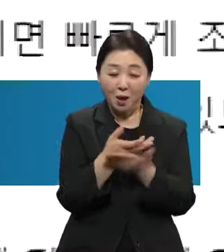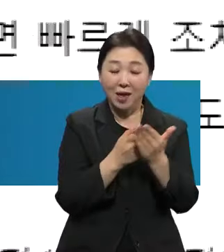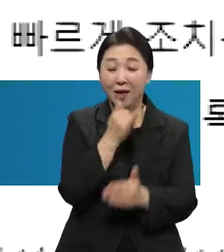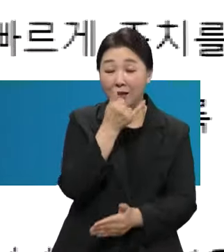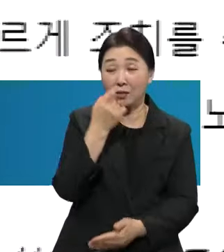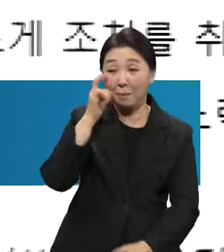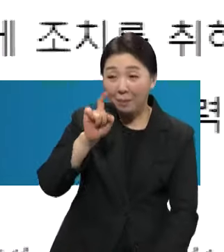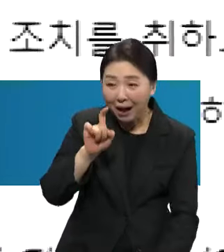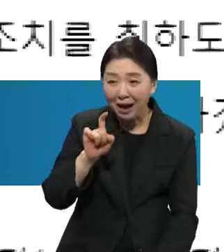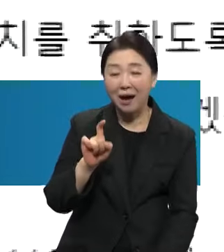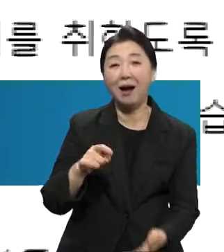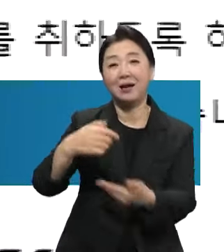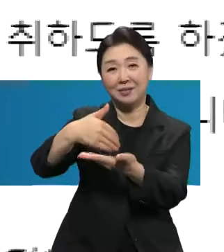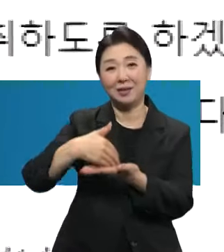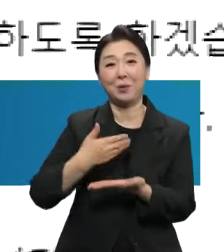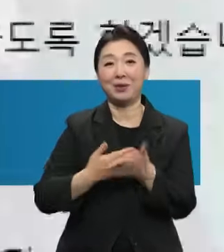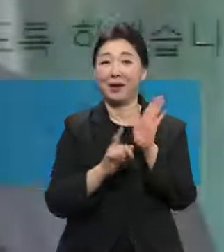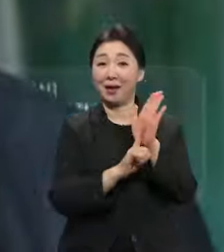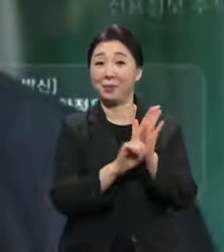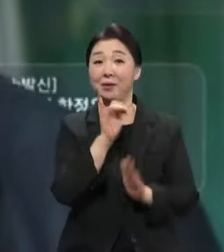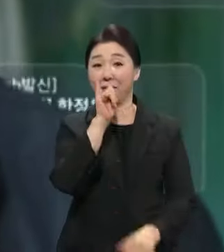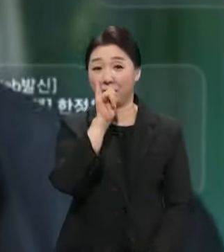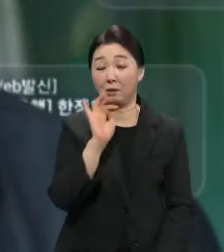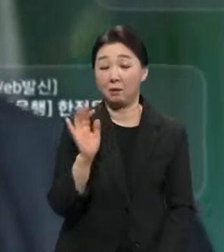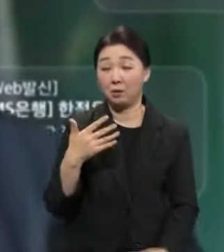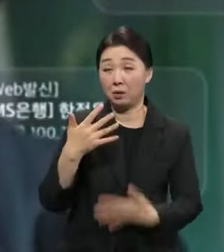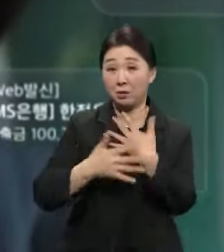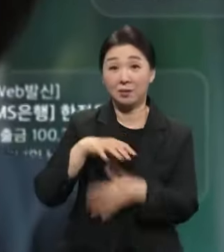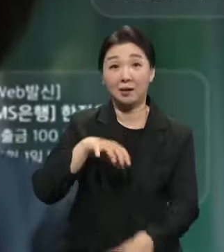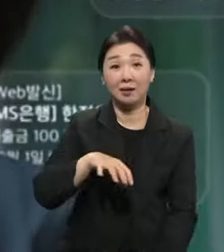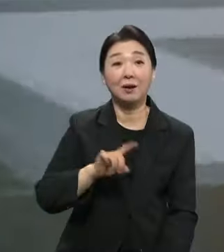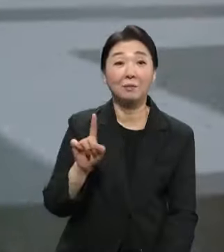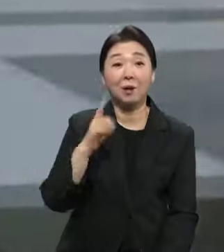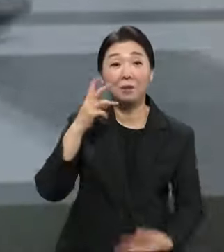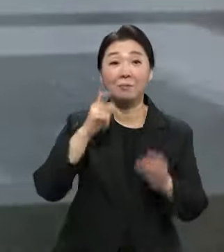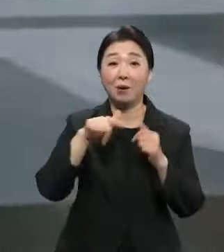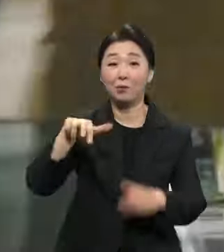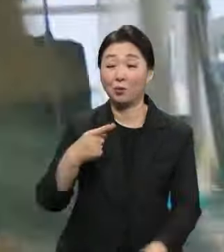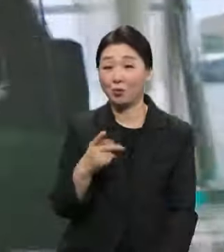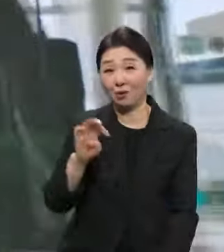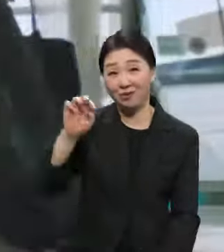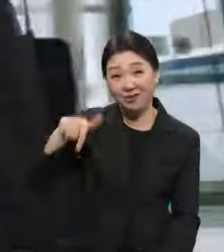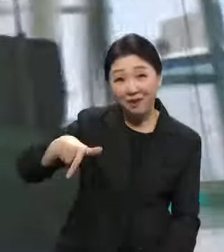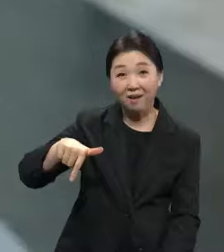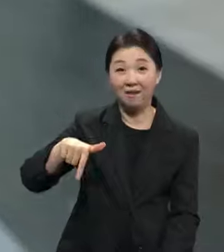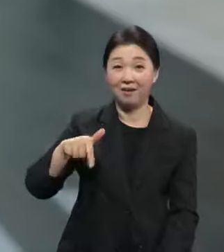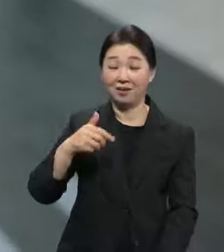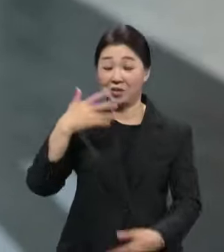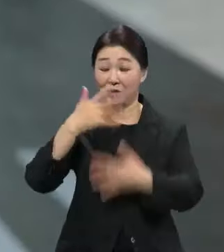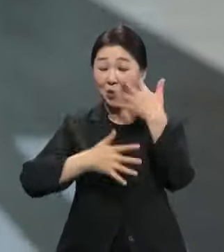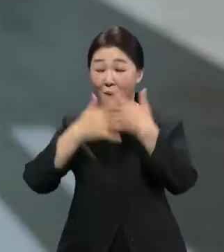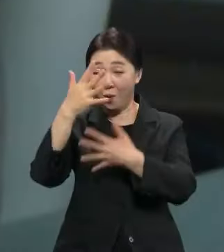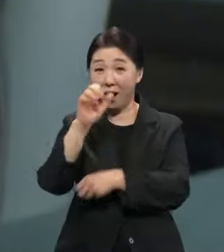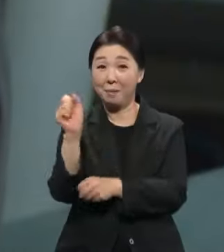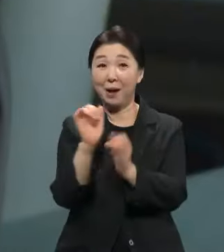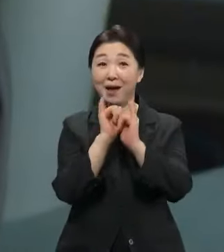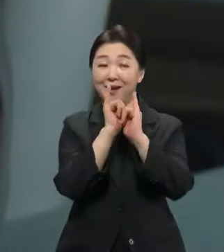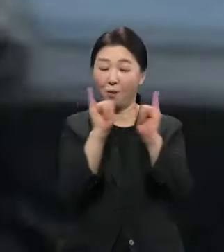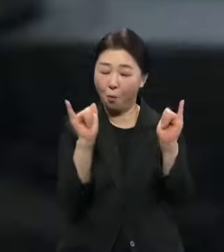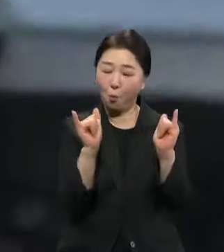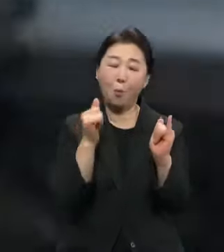이런 안내문을 내기도 했습니다. 한편 최근 극장가엔 배우 조정석이 열연한 영화 파일럿이 순항